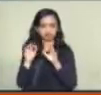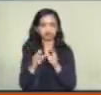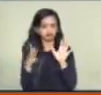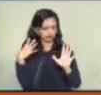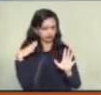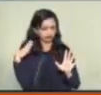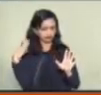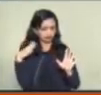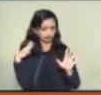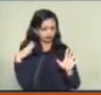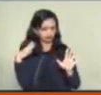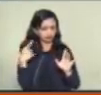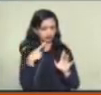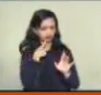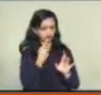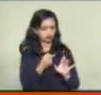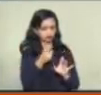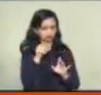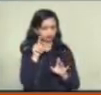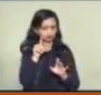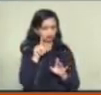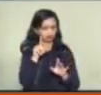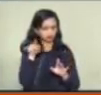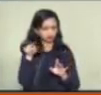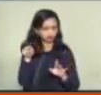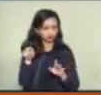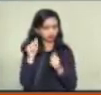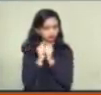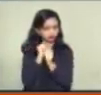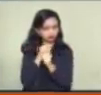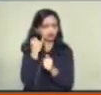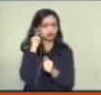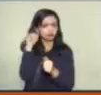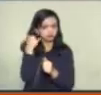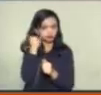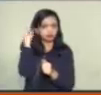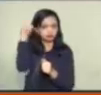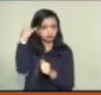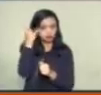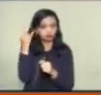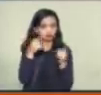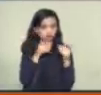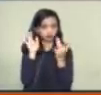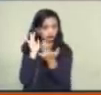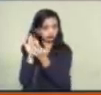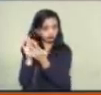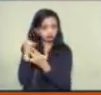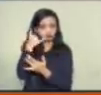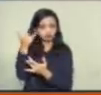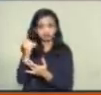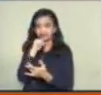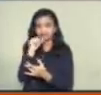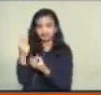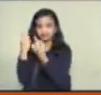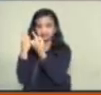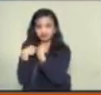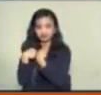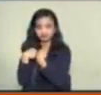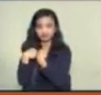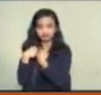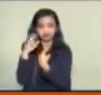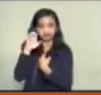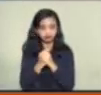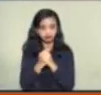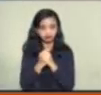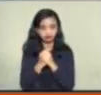muna, sila, when you say sila, ibig sabihin, si Justice at saka si Jesse, kinukontak mo at hindi na sumasagot kahit na